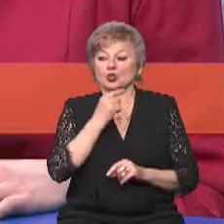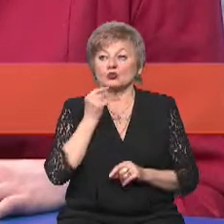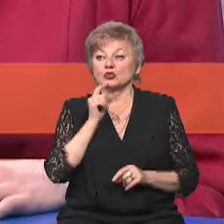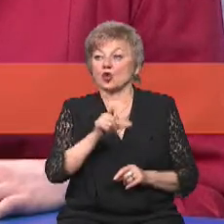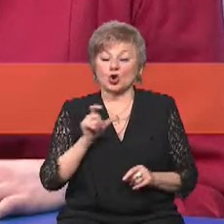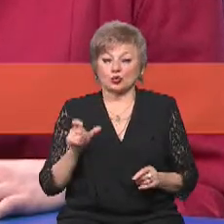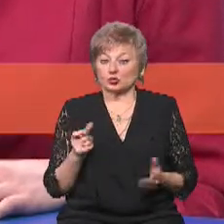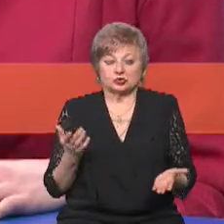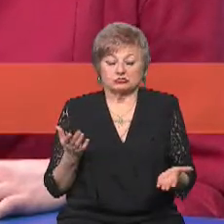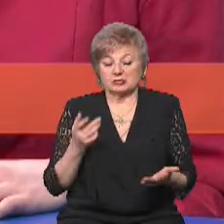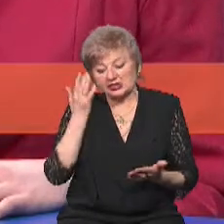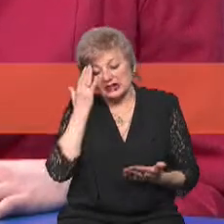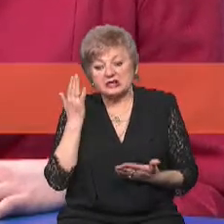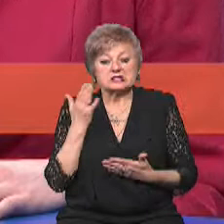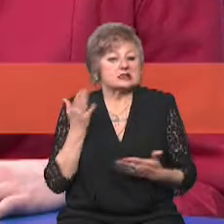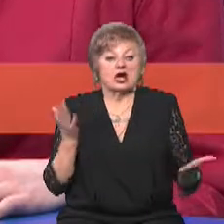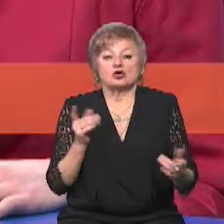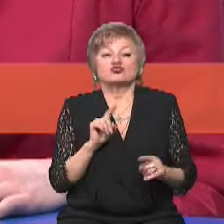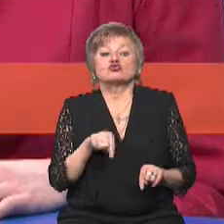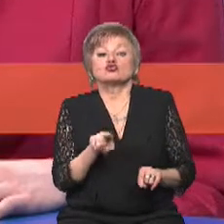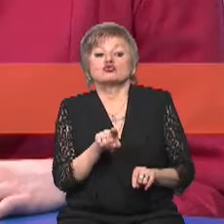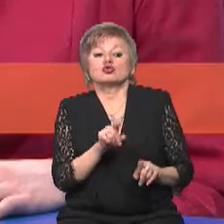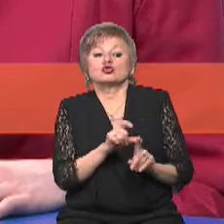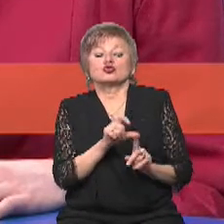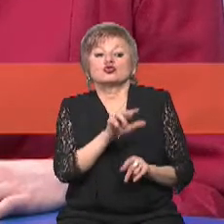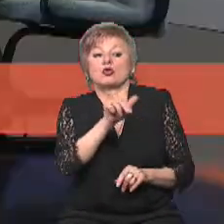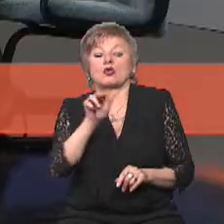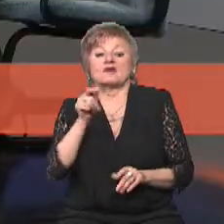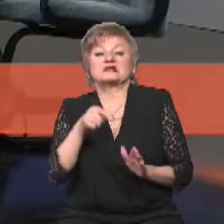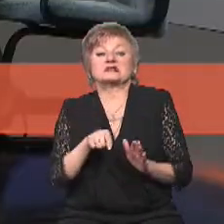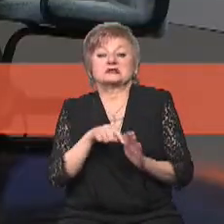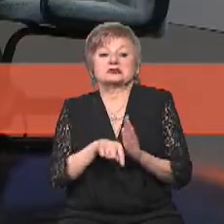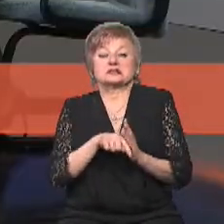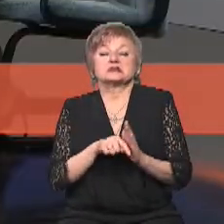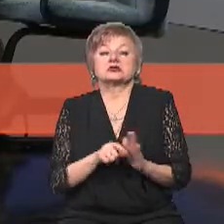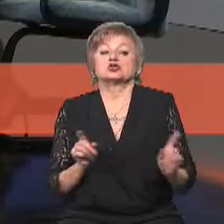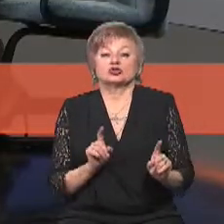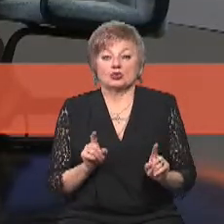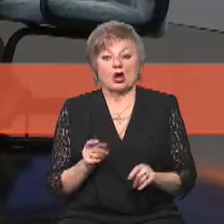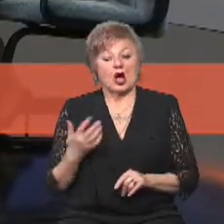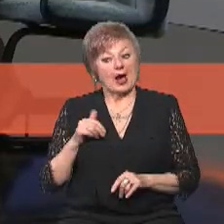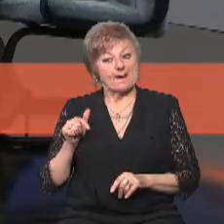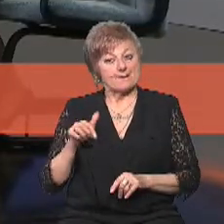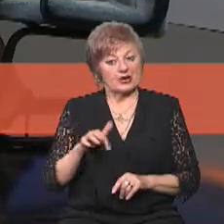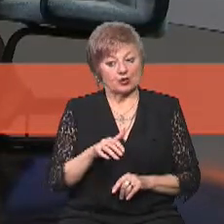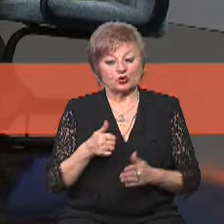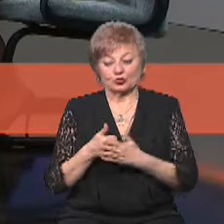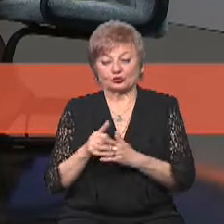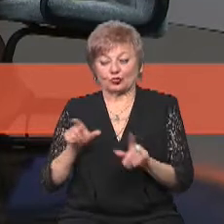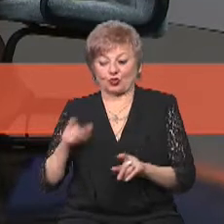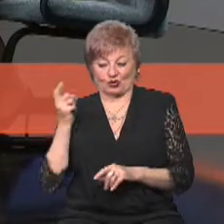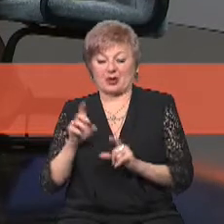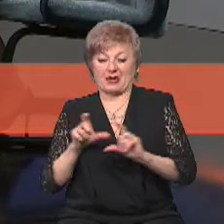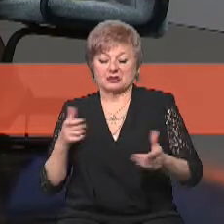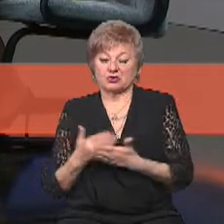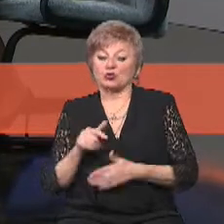вони просто не знають і про що ці написи означають. От коли приходиш до підприємця і кажеш, ви знаєте,